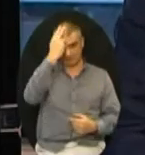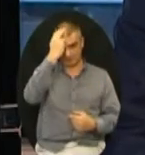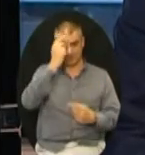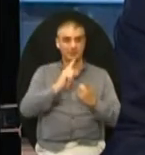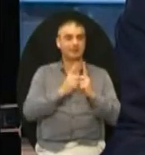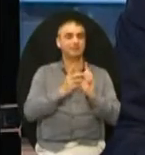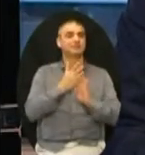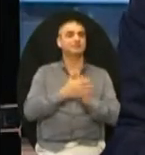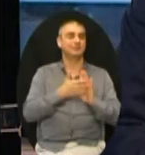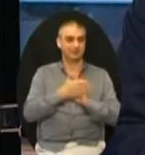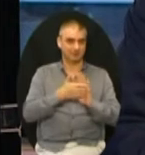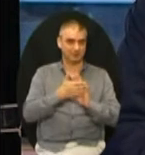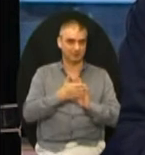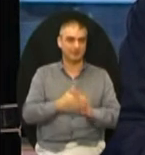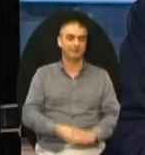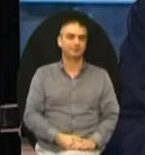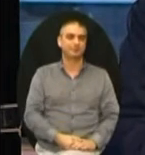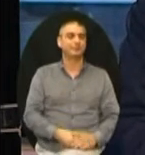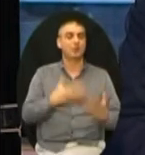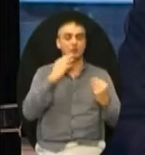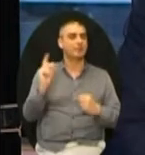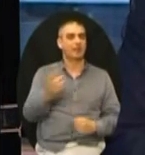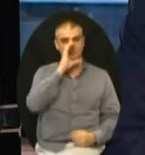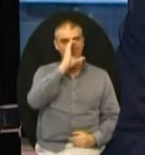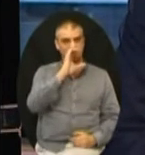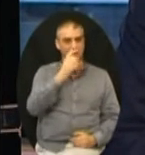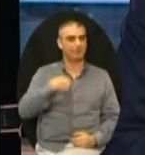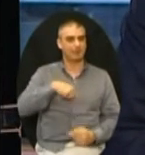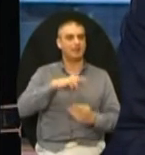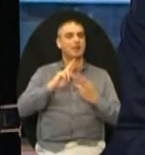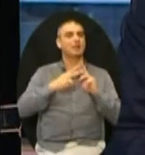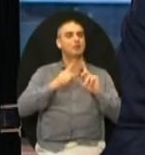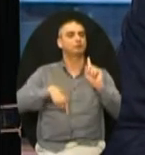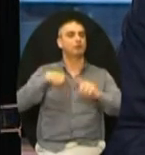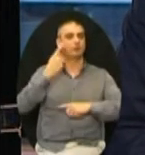לטל פוסידן שתרגם את התוכנית לשפת הסימנים. תודה רבה לכם שצפיתם בנו. אנחנו נתראה